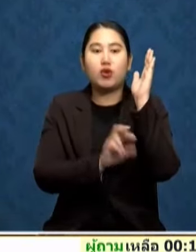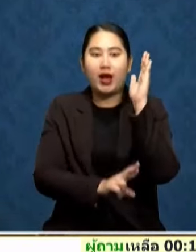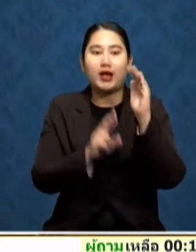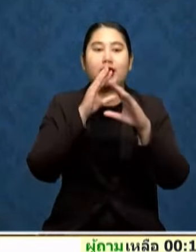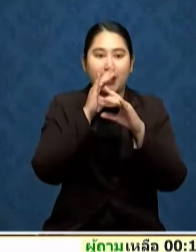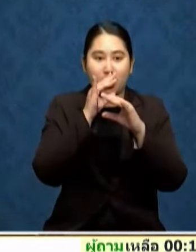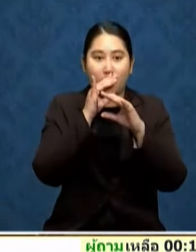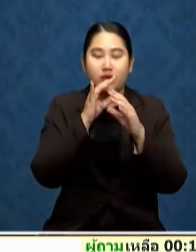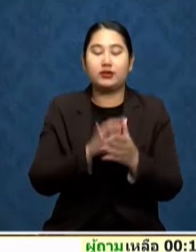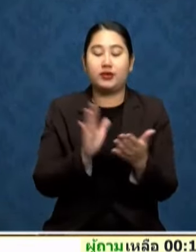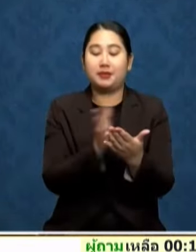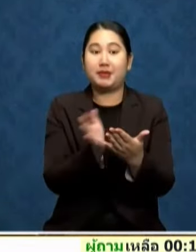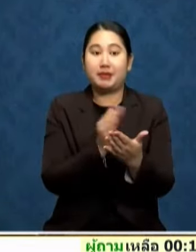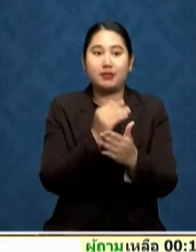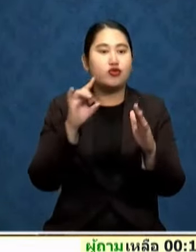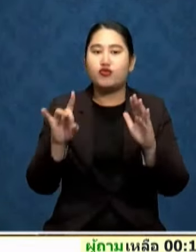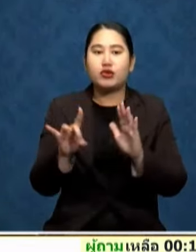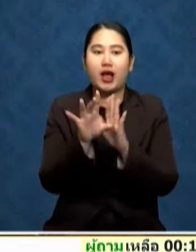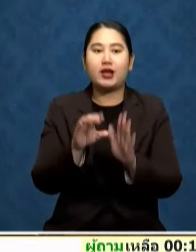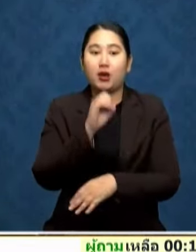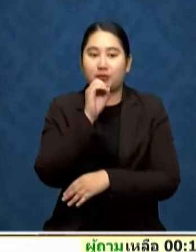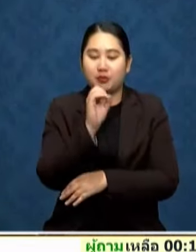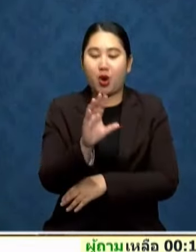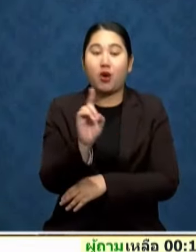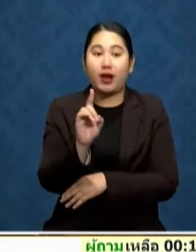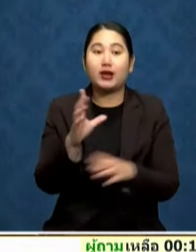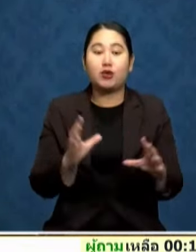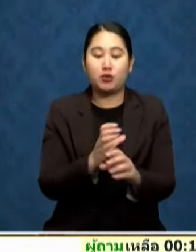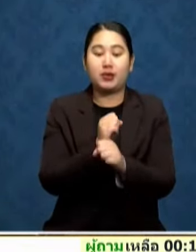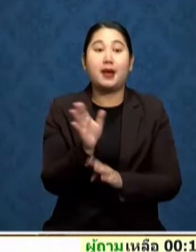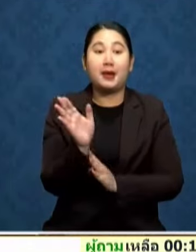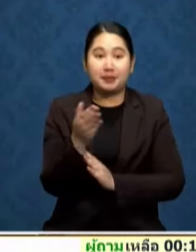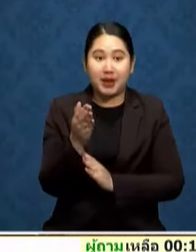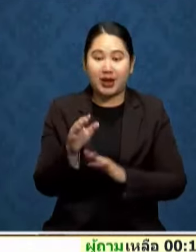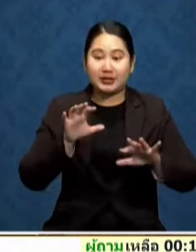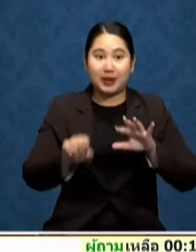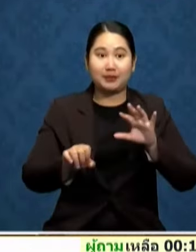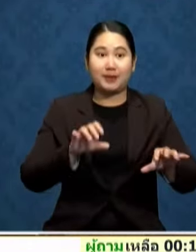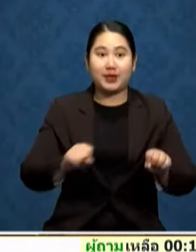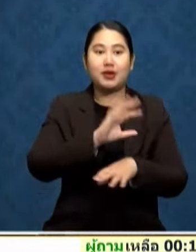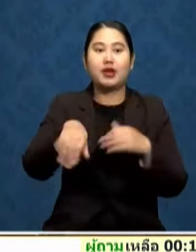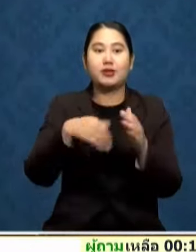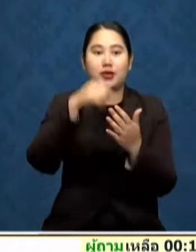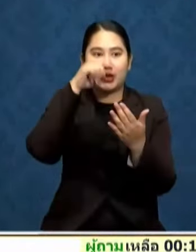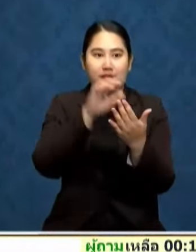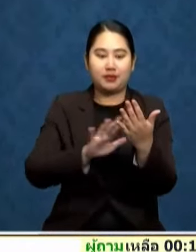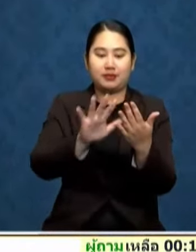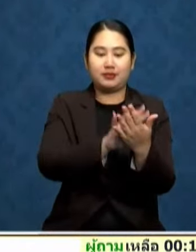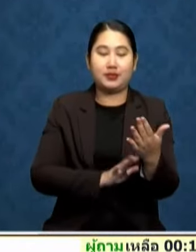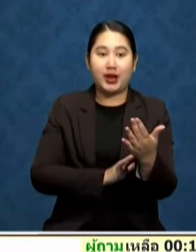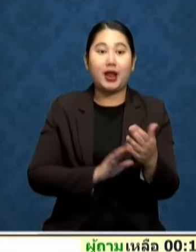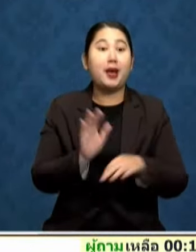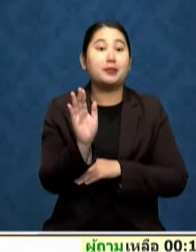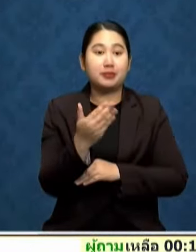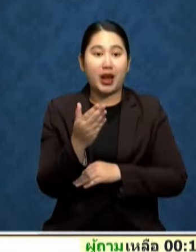ยองหน้าสุดท้ายให้รายงานว่าปลาทั้งหมดที่จับมาได้จากทั่วประเทศมีสายพัน